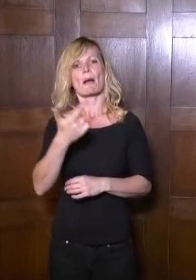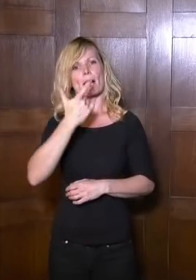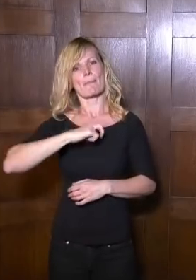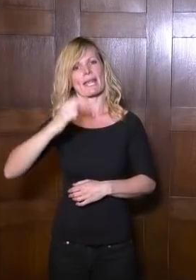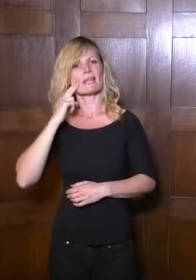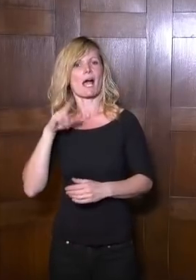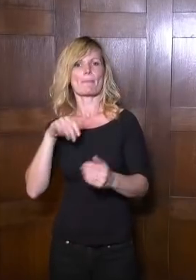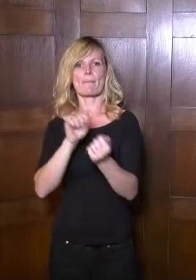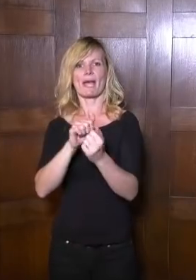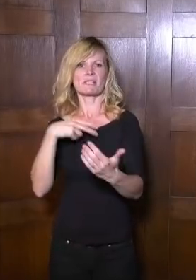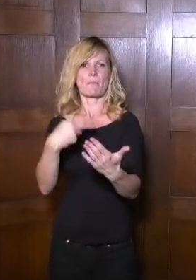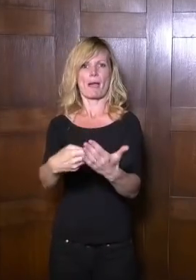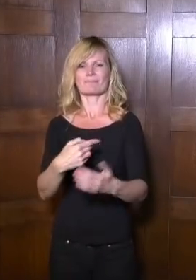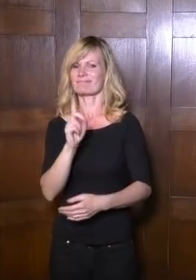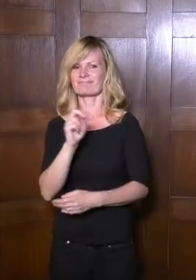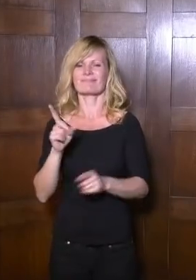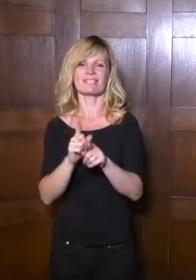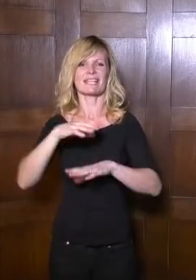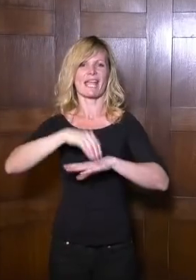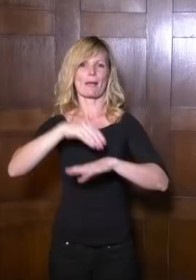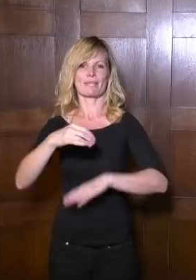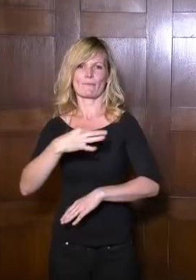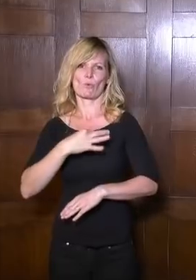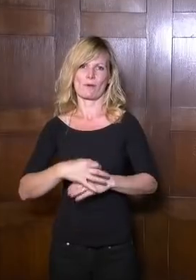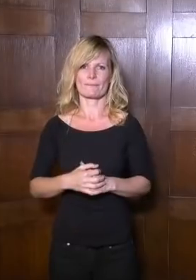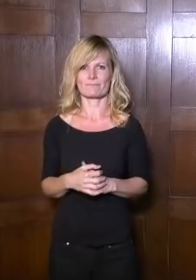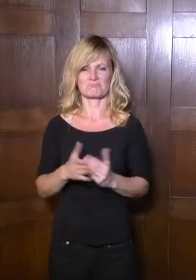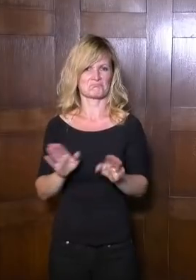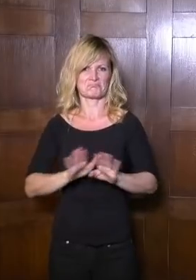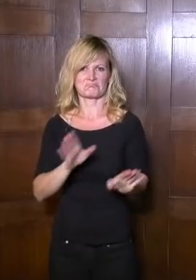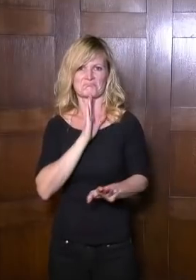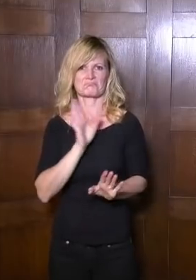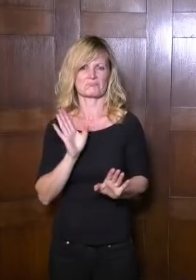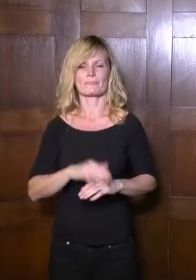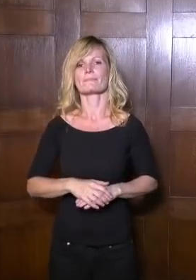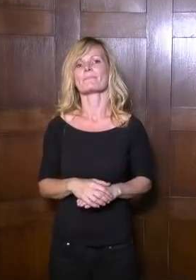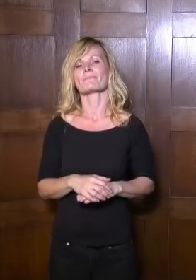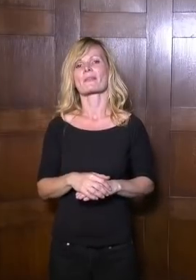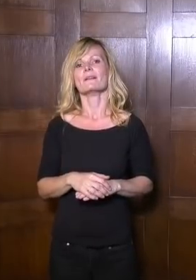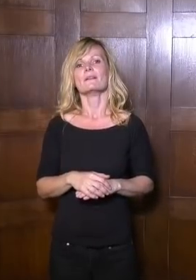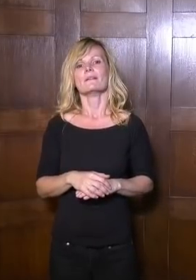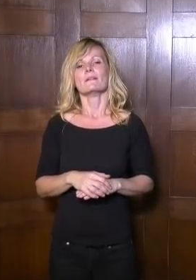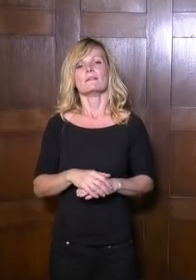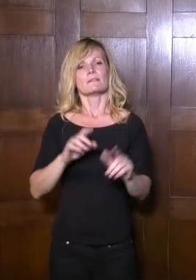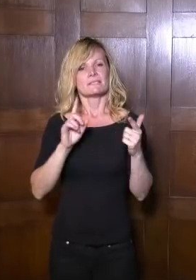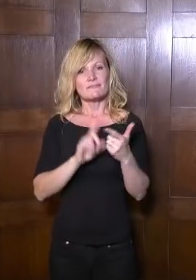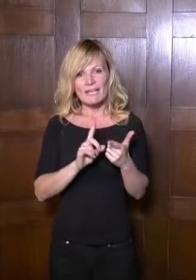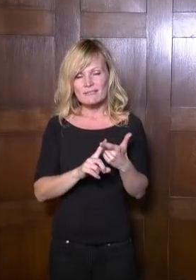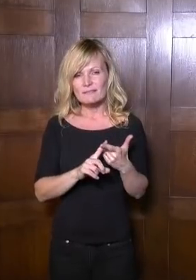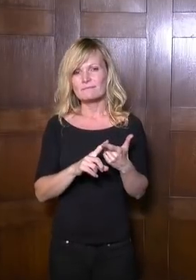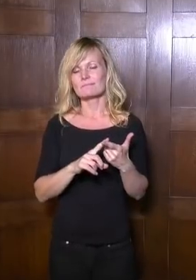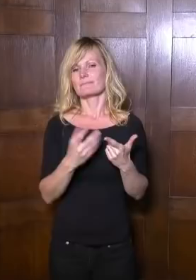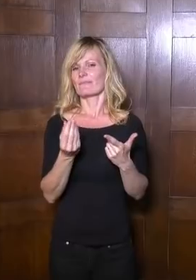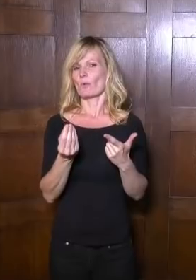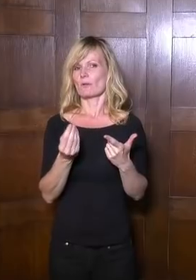hatte für mich therapeutische Gründe gehabt, schlicht und ergreifend. Und das Zweite ist, was ich gespürt habe und was mir auch wichtig